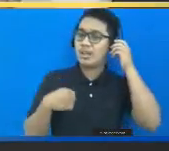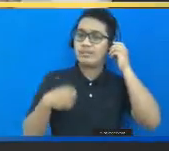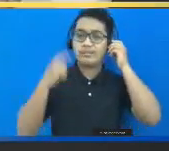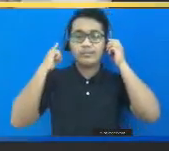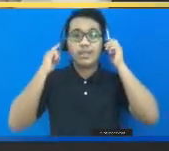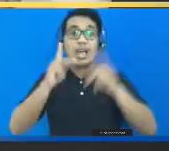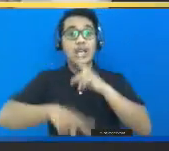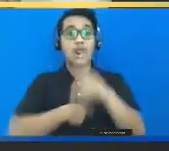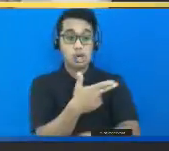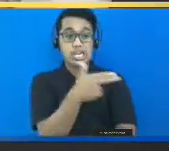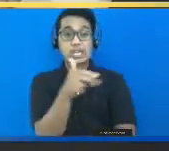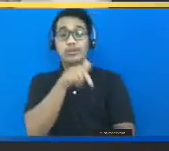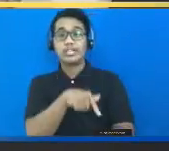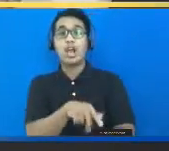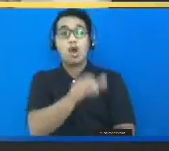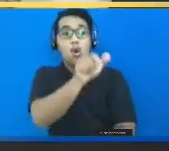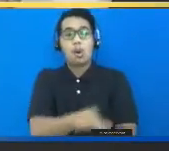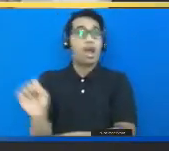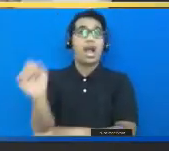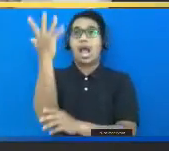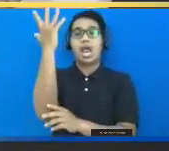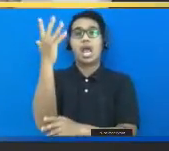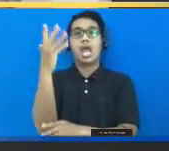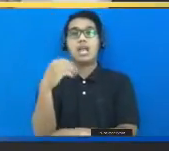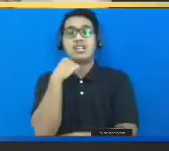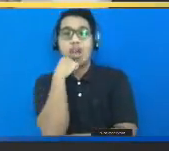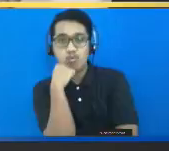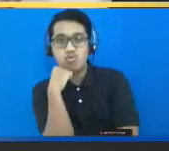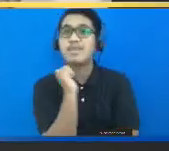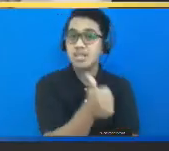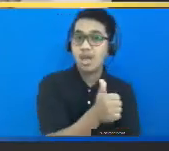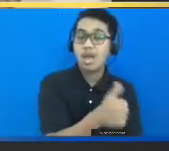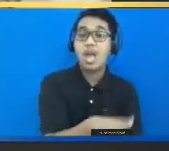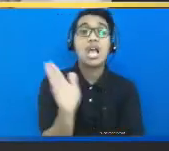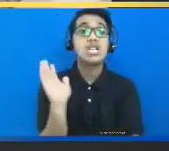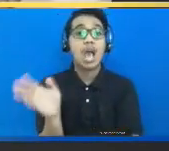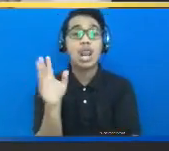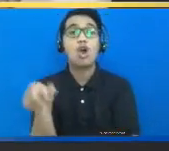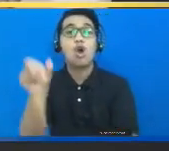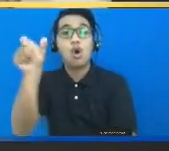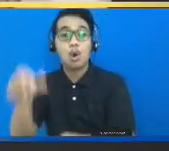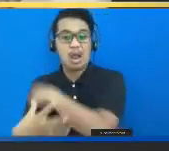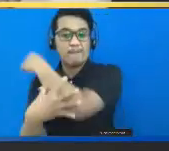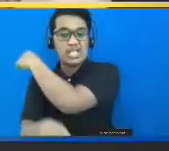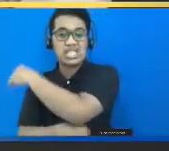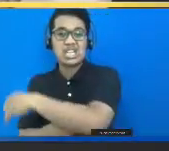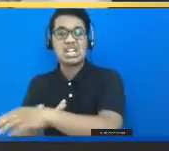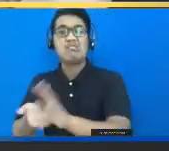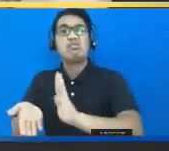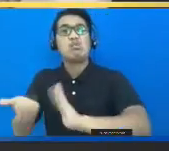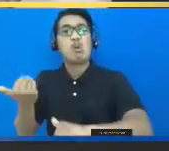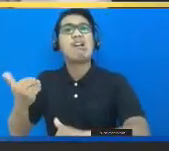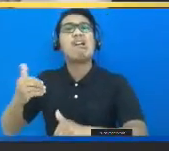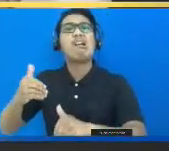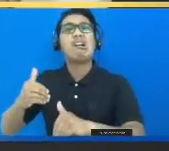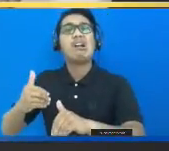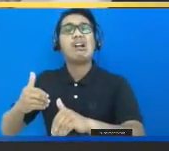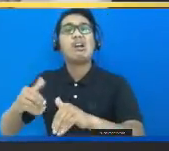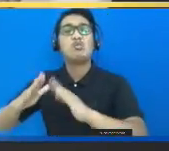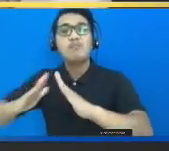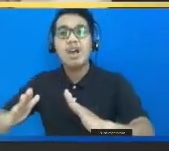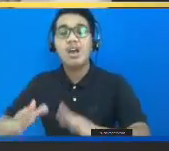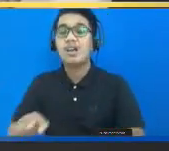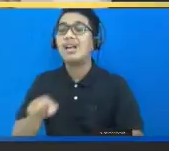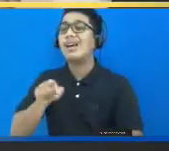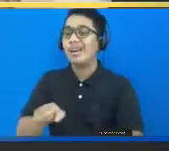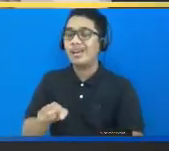kaya yang bisa nganggur kalau orang sangat miskin dia harus kerja dia harus keluar rumah Nah itu dia perlu diberikan kompensasi itu yang